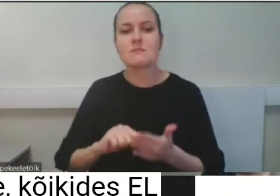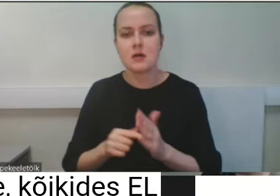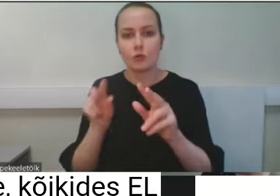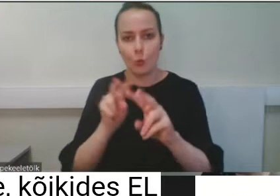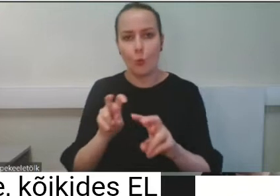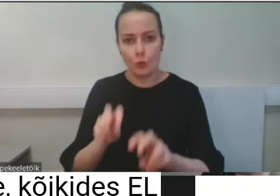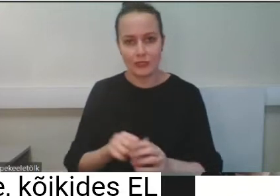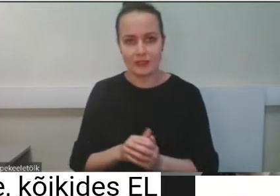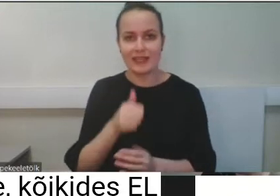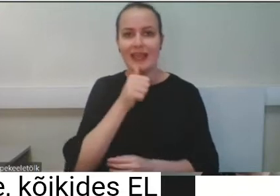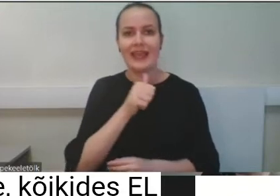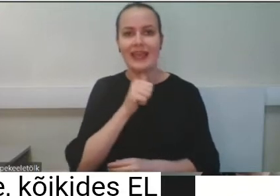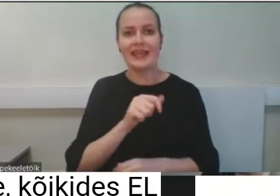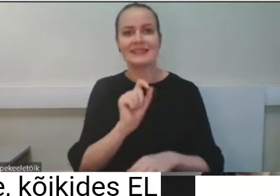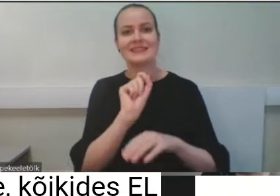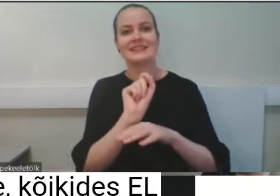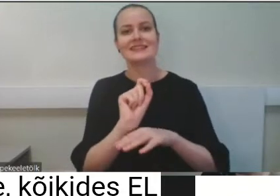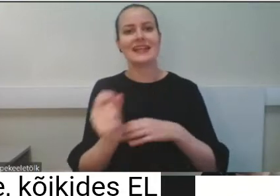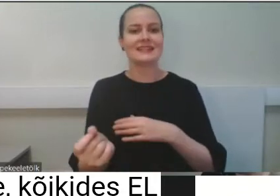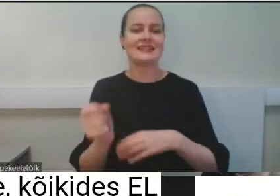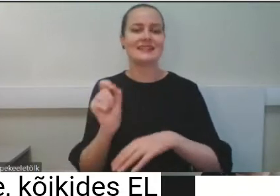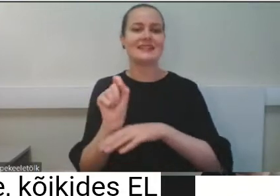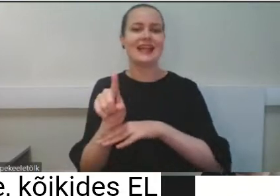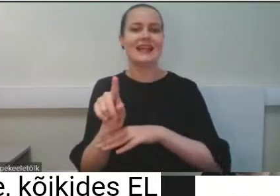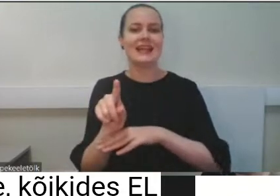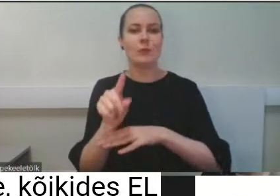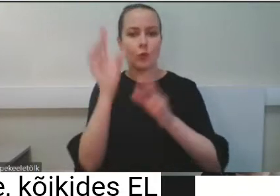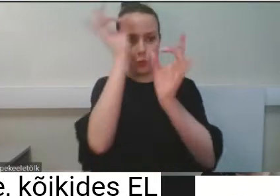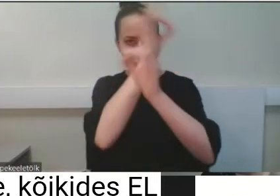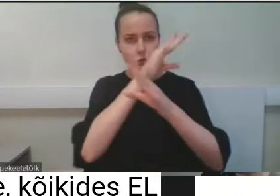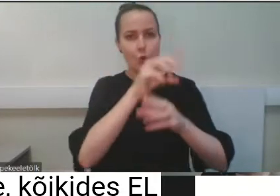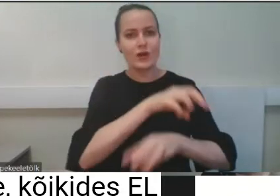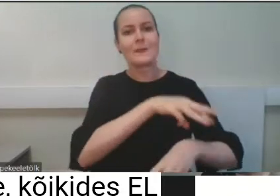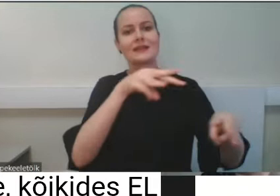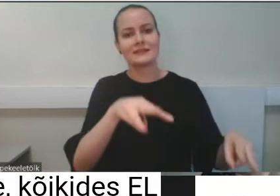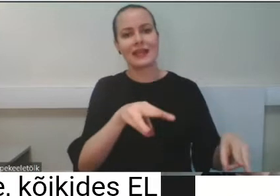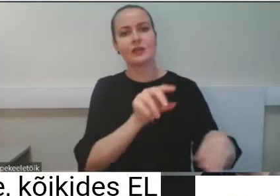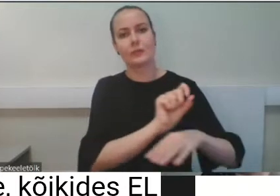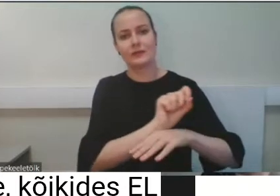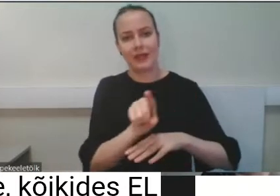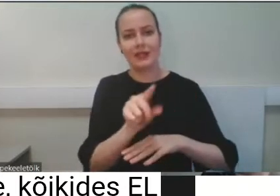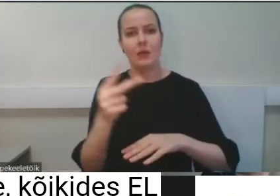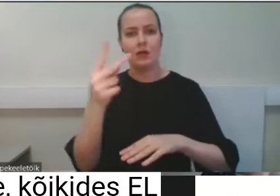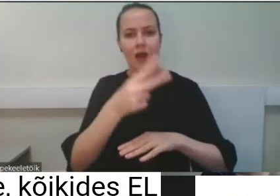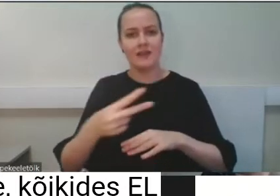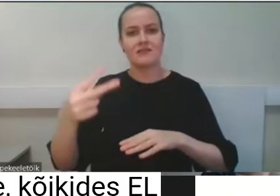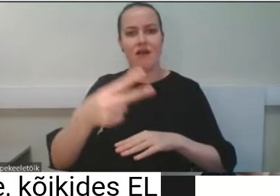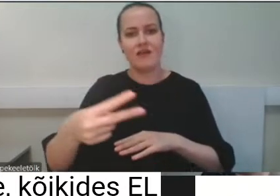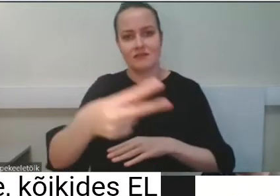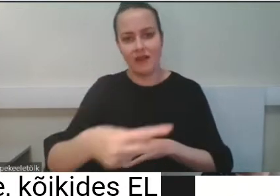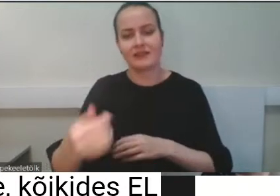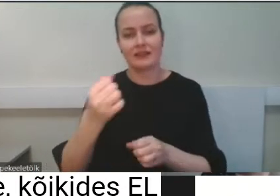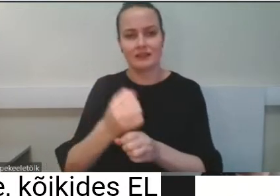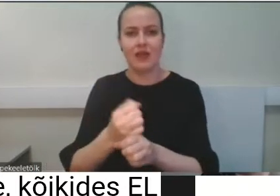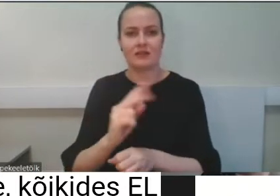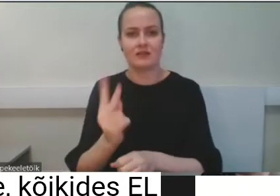aga siin on näiteks sellised küsimused, et uuritakse, et kas näiteks teatris käiakse ja kui käida, et kas seda